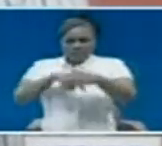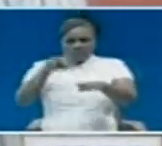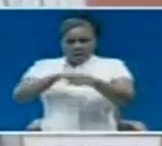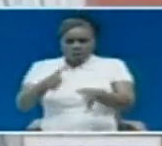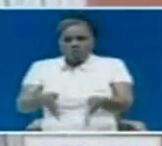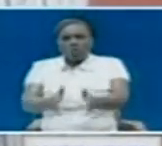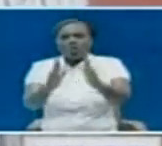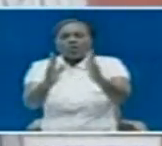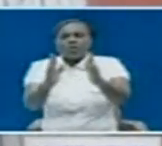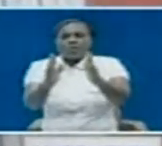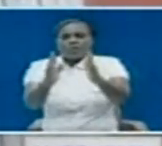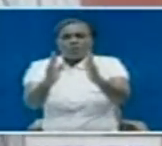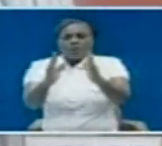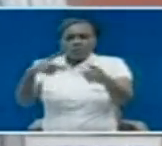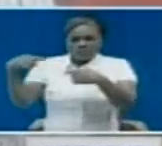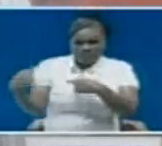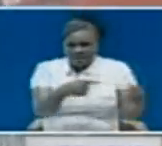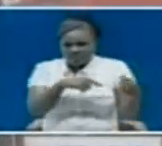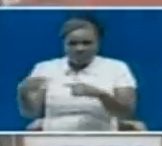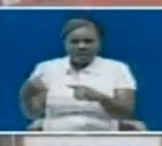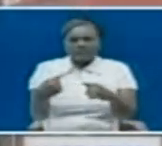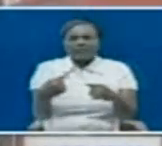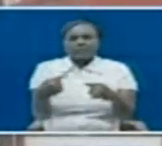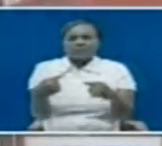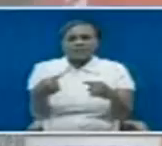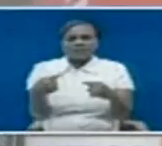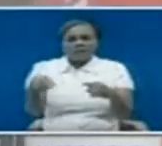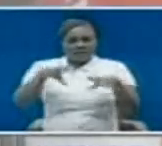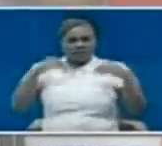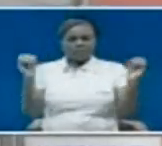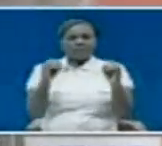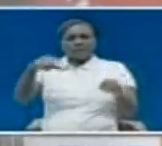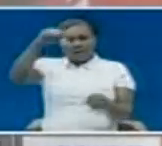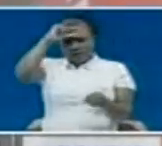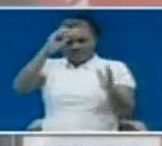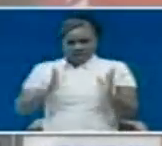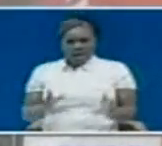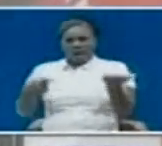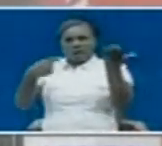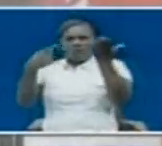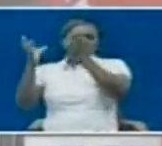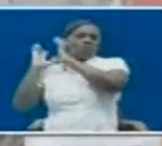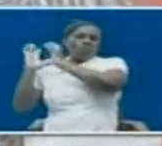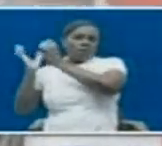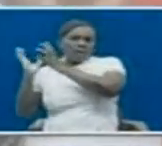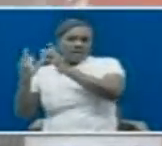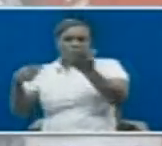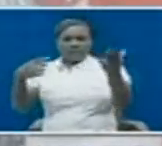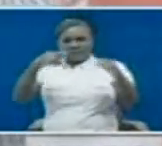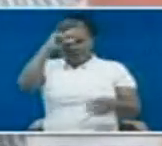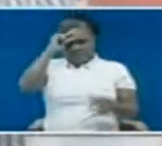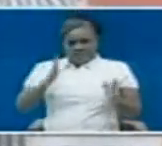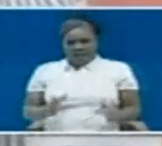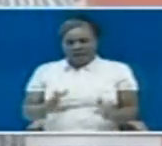barabarani tupige vita, basi nitafanya. Gavana wa Kwale, gavana wa